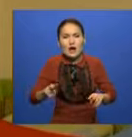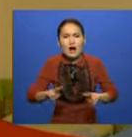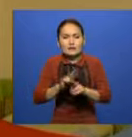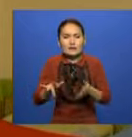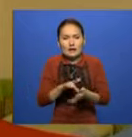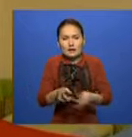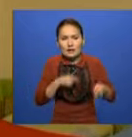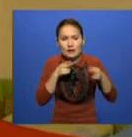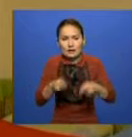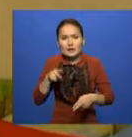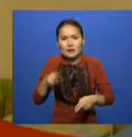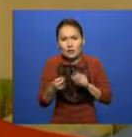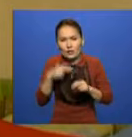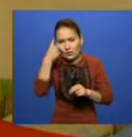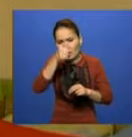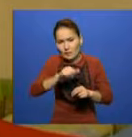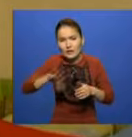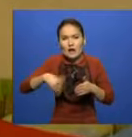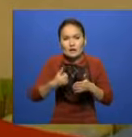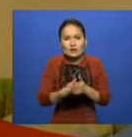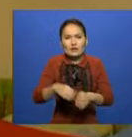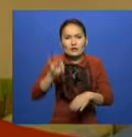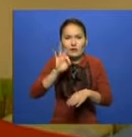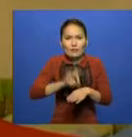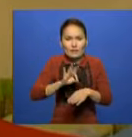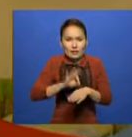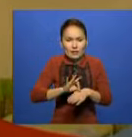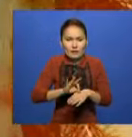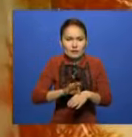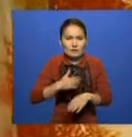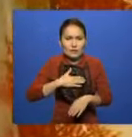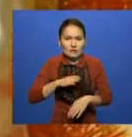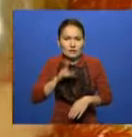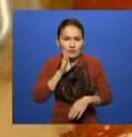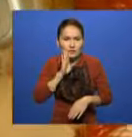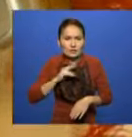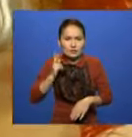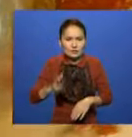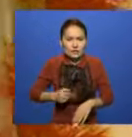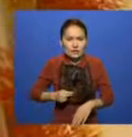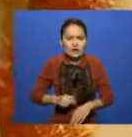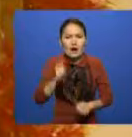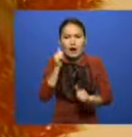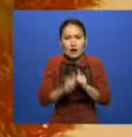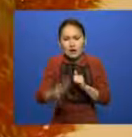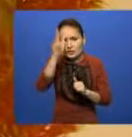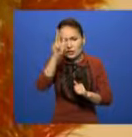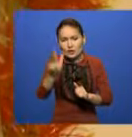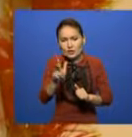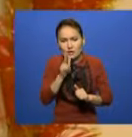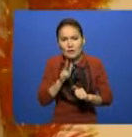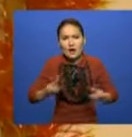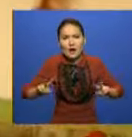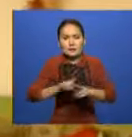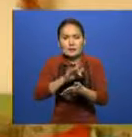Мінекей 2010 жылдан бері осы уақытқа дейін диализдің көмегімен отырмыз. Әр бір 3 ай сайын Алена қызы Камиланы